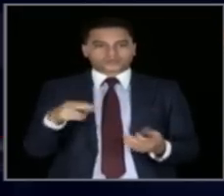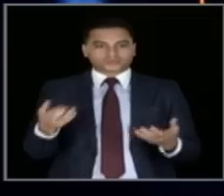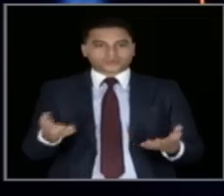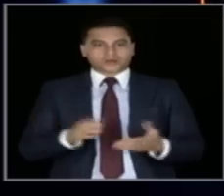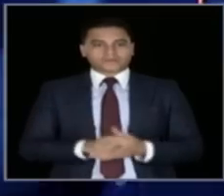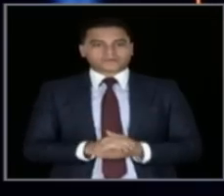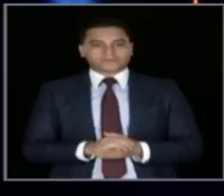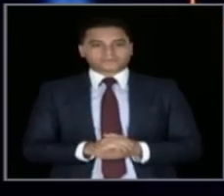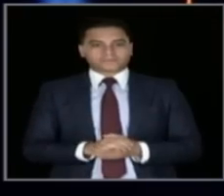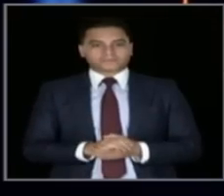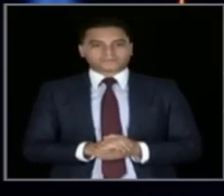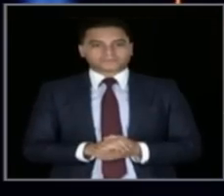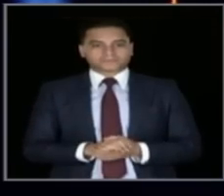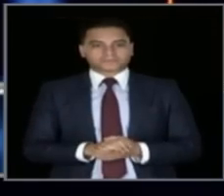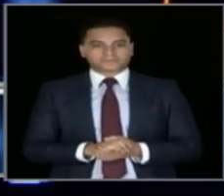هو